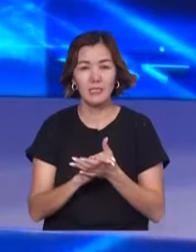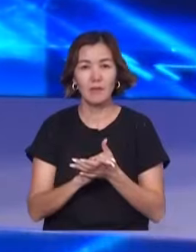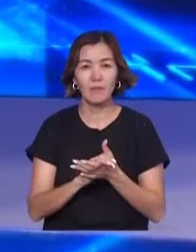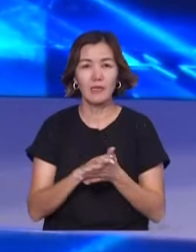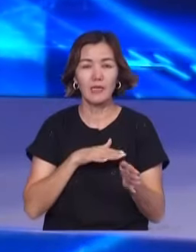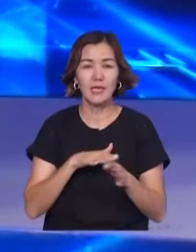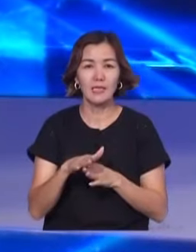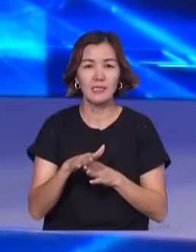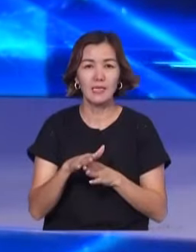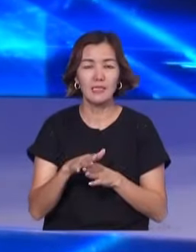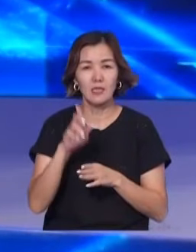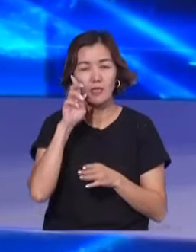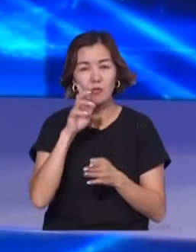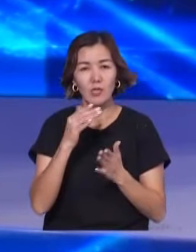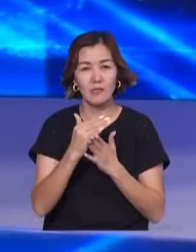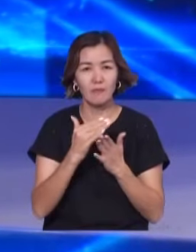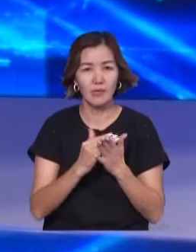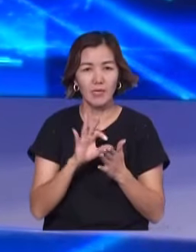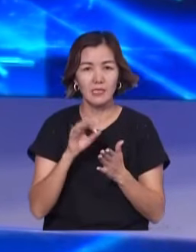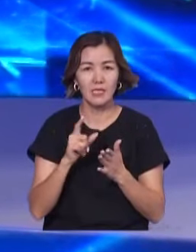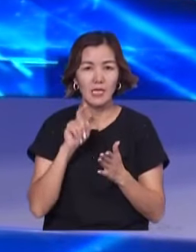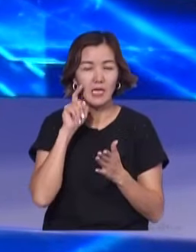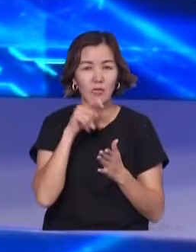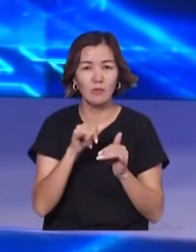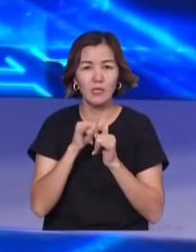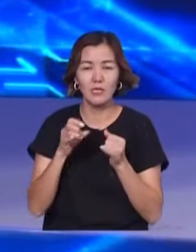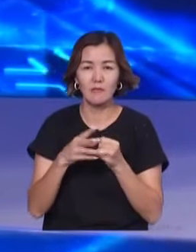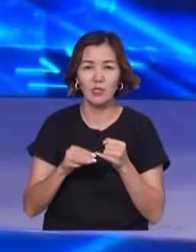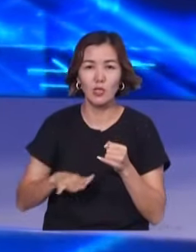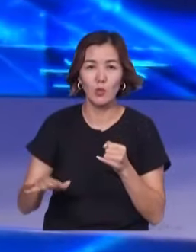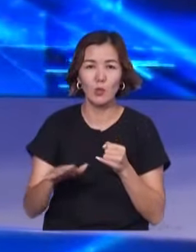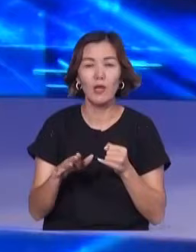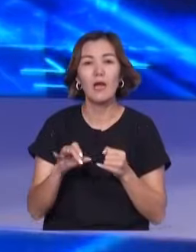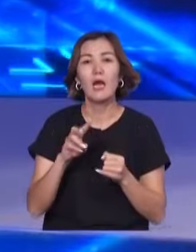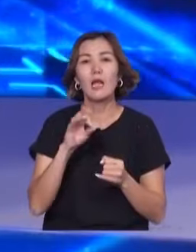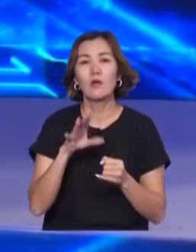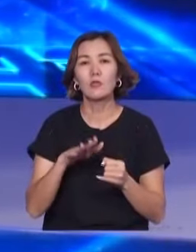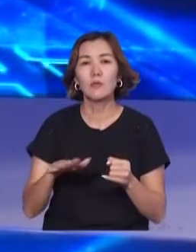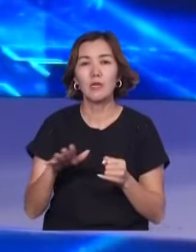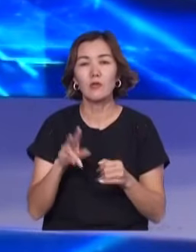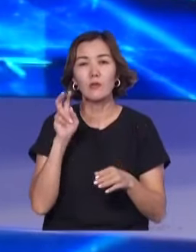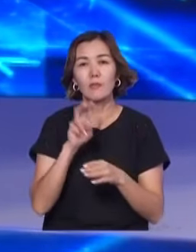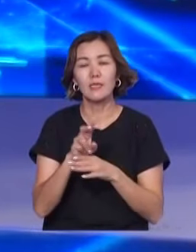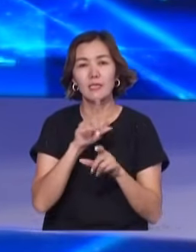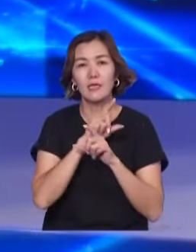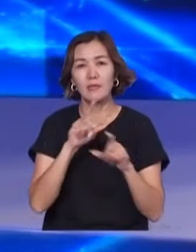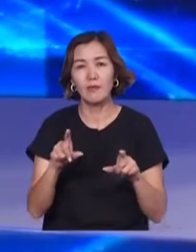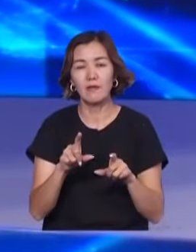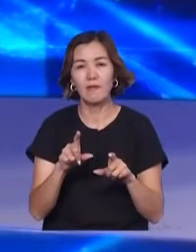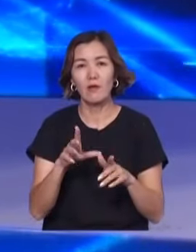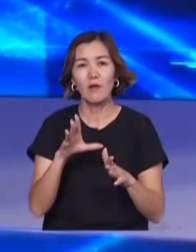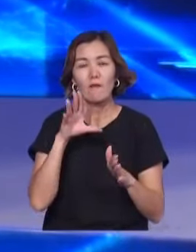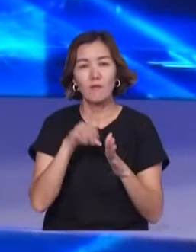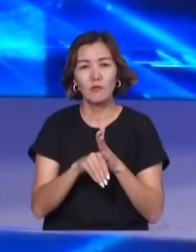ходом реализации ключевых государственных программ по социально-экономическому развитию региона. В Волокольском районе он посетил ряд